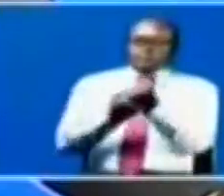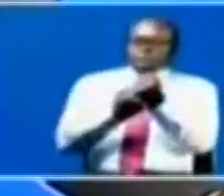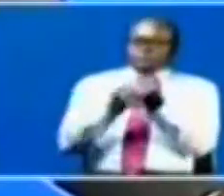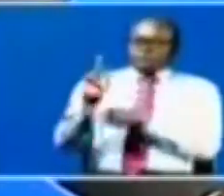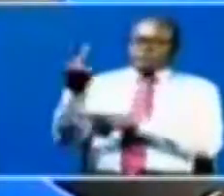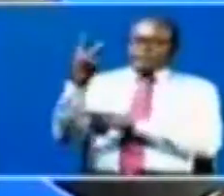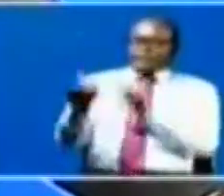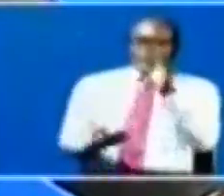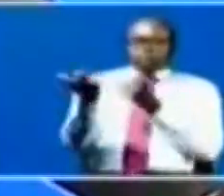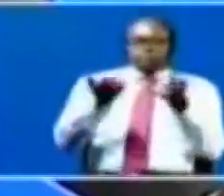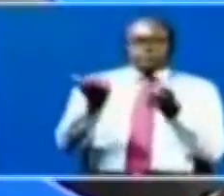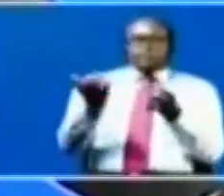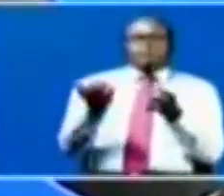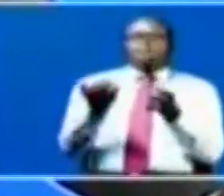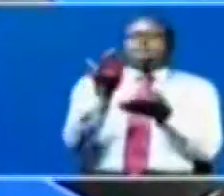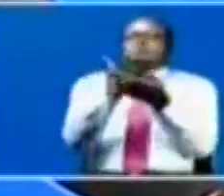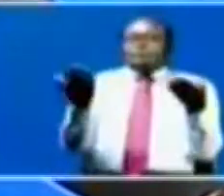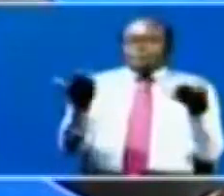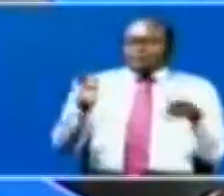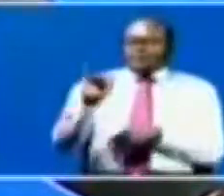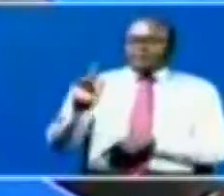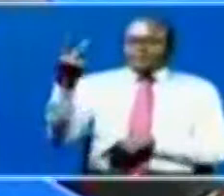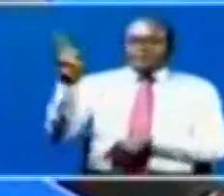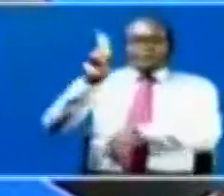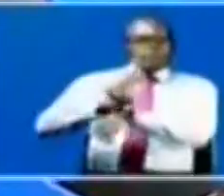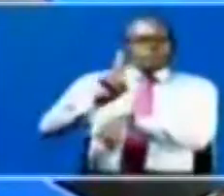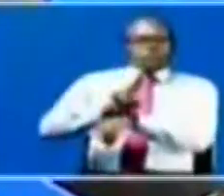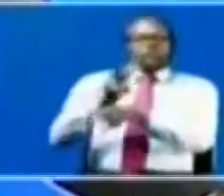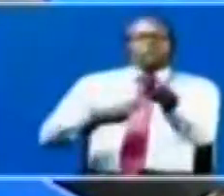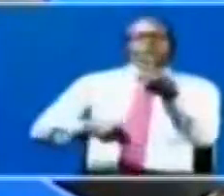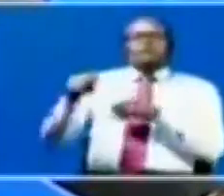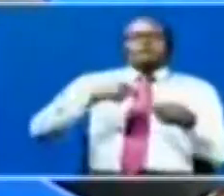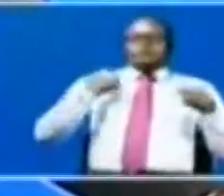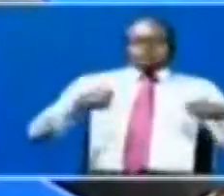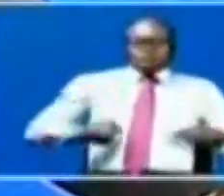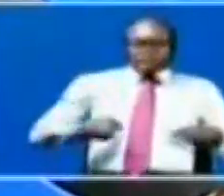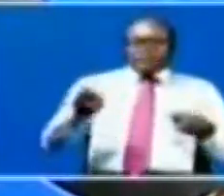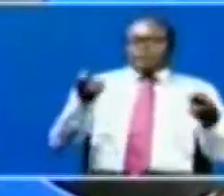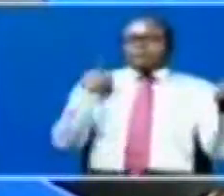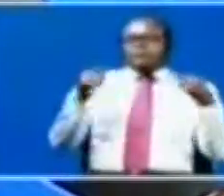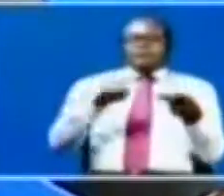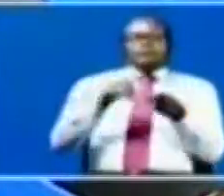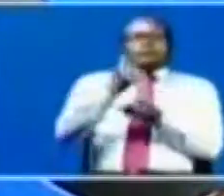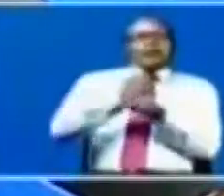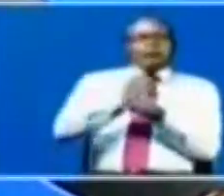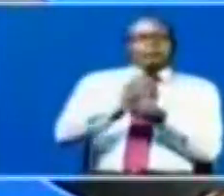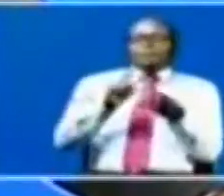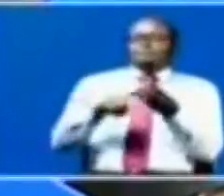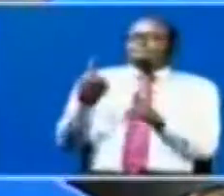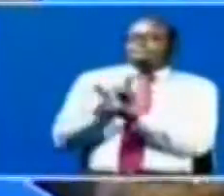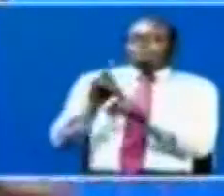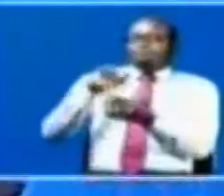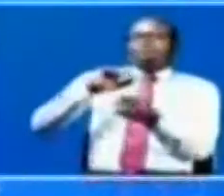Kenya. Baadhi ya bidhaa ambazo Kenya inatumia kuuzia Uchina ni kama vile chai, kahawa, makadamia, parachichi